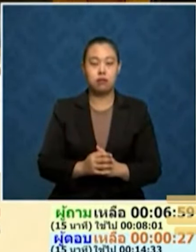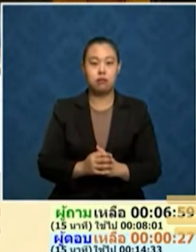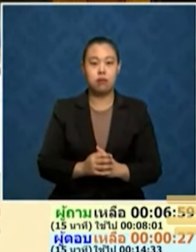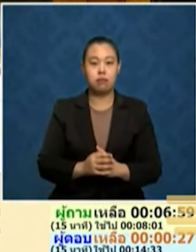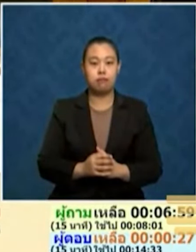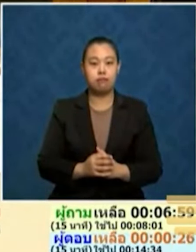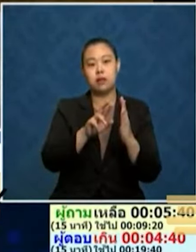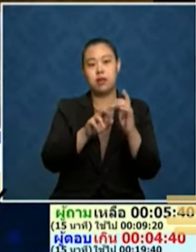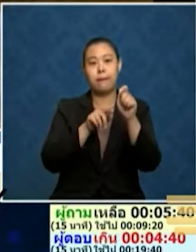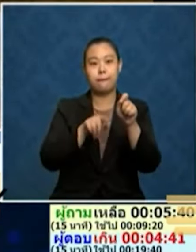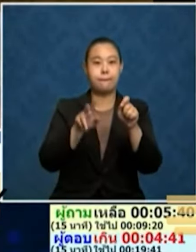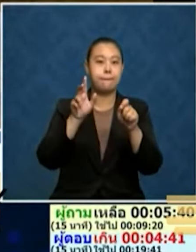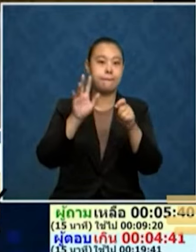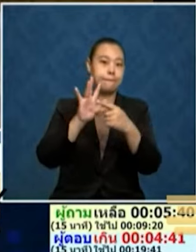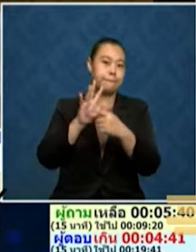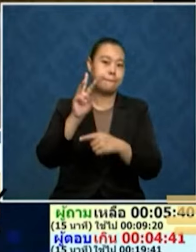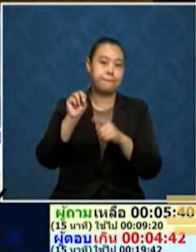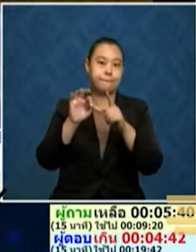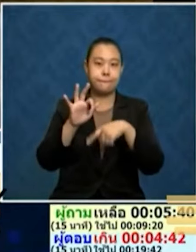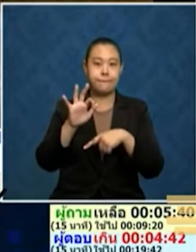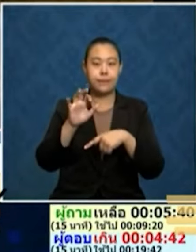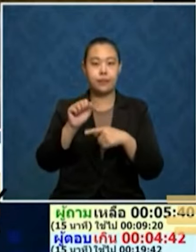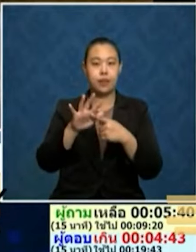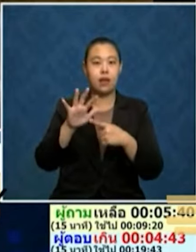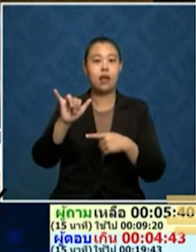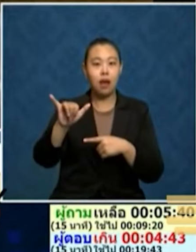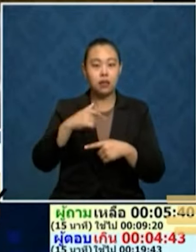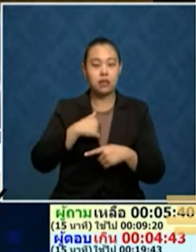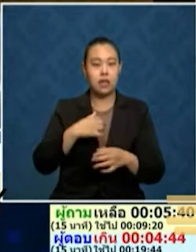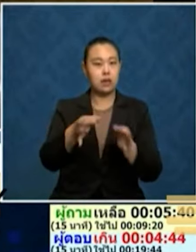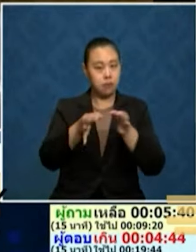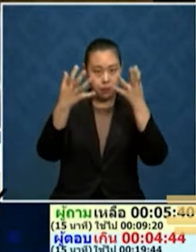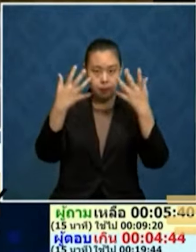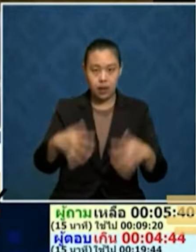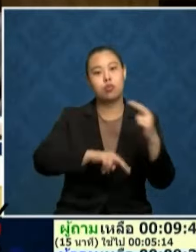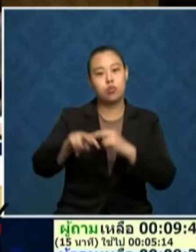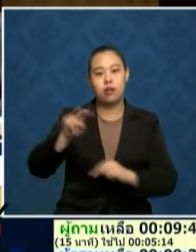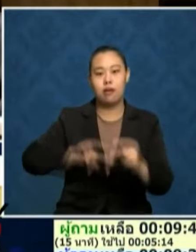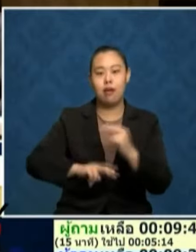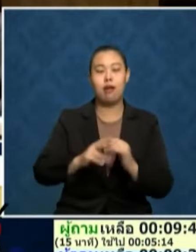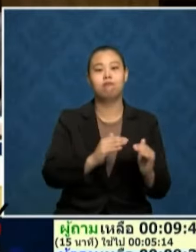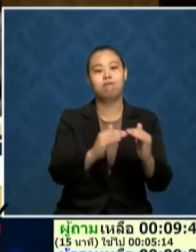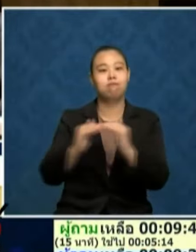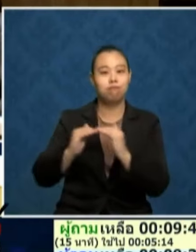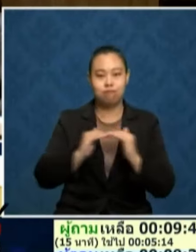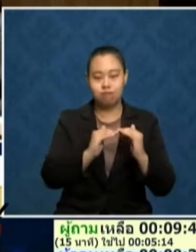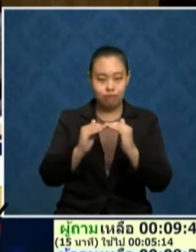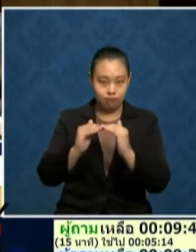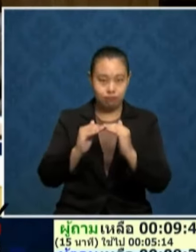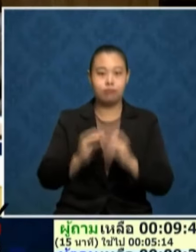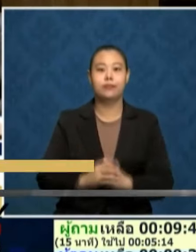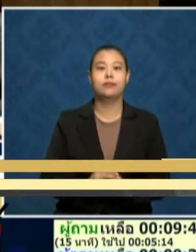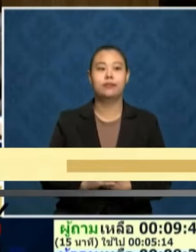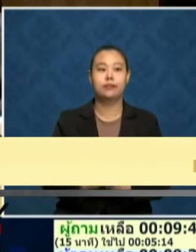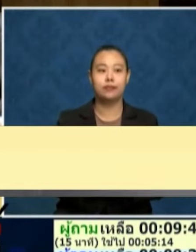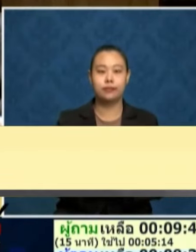ยซ่อมบ้านเอาไปช่วยต่างๆไปฟังรัฐมนตรีช่วยธีรรัตน์ชี้แจงเมื่อวาน ฉะนั้นแล้วในส่วนแรกที่ทาง